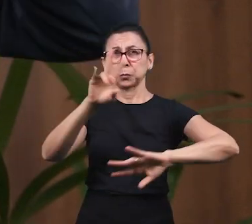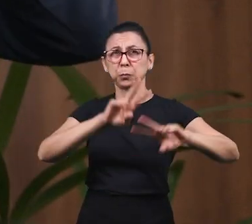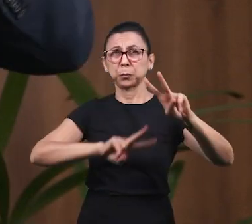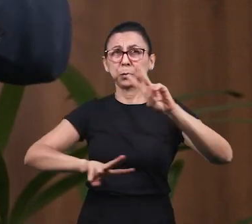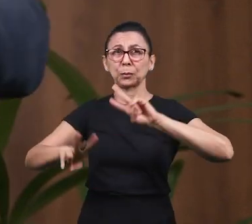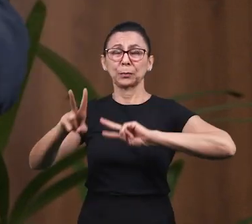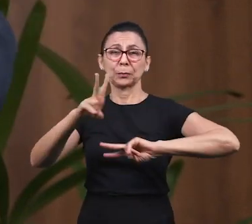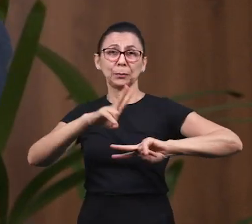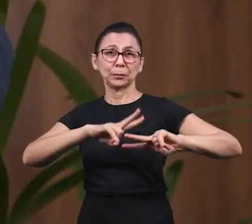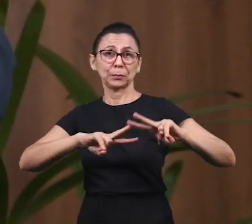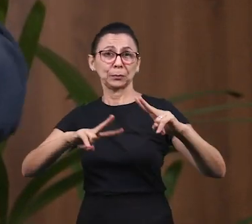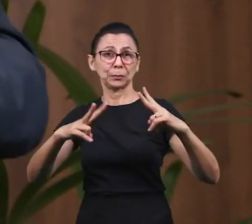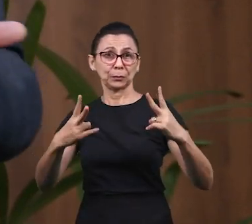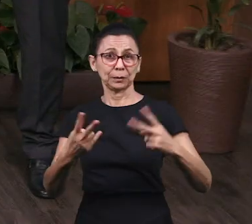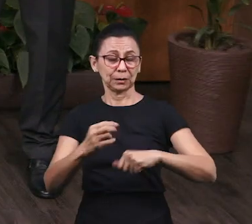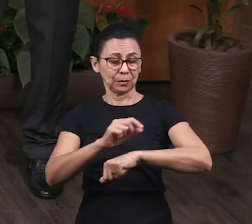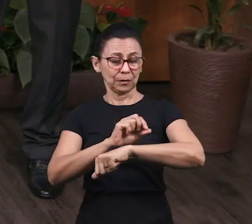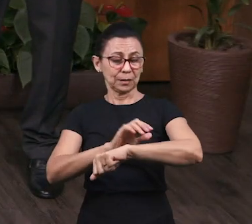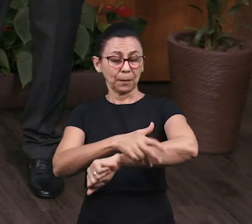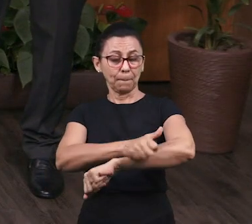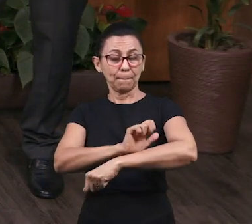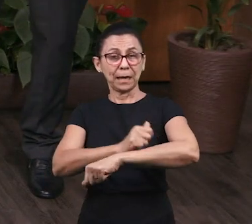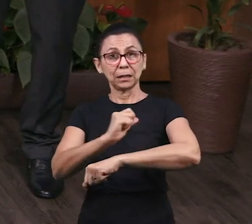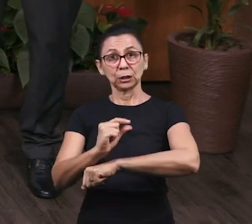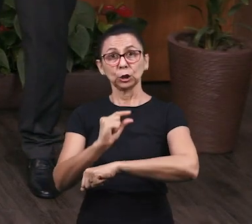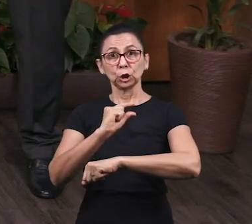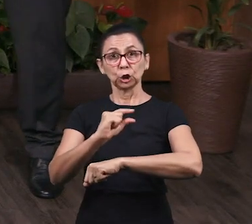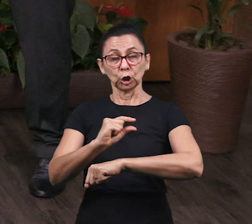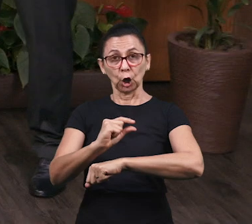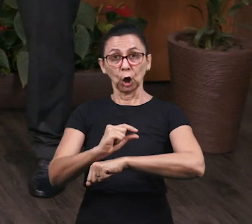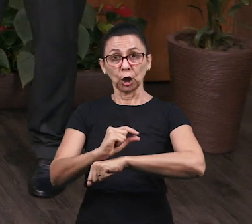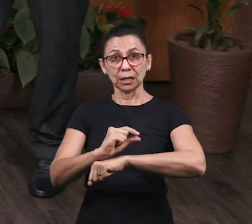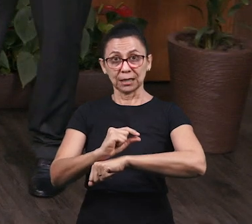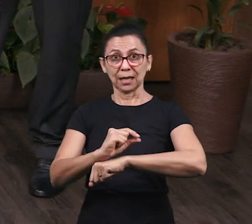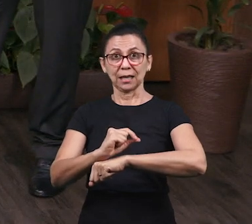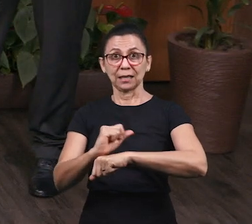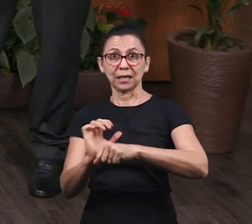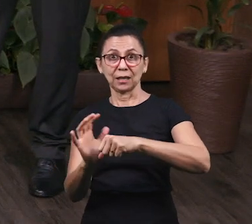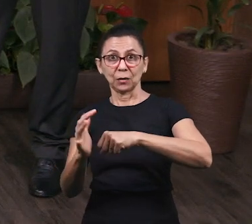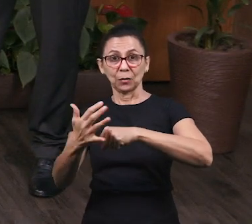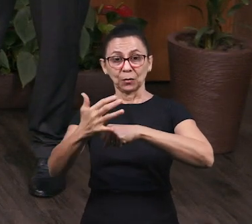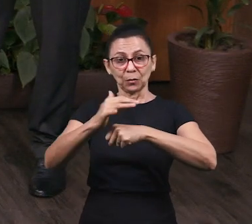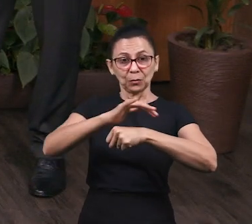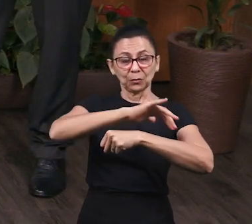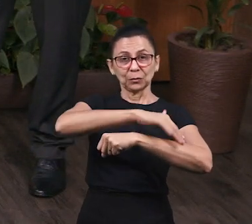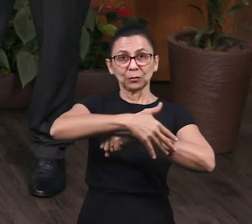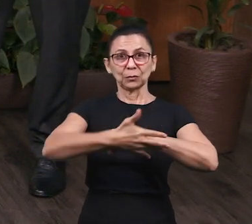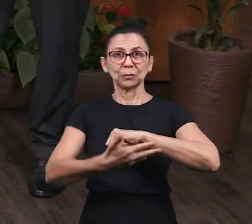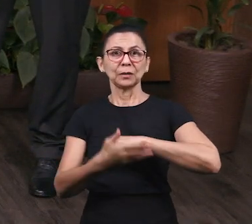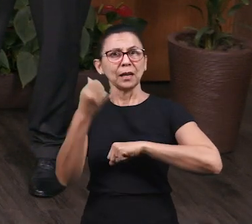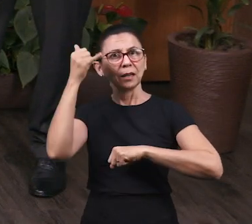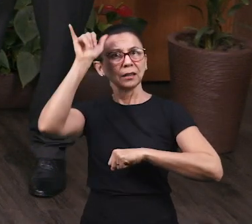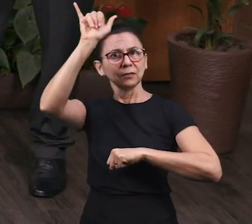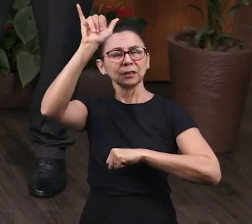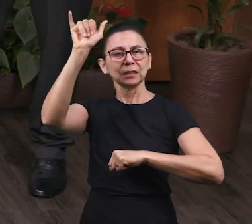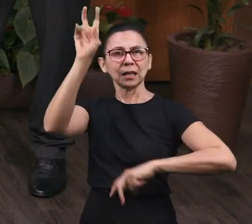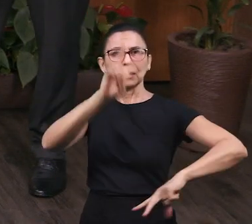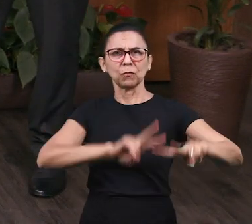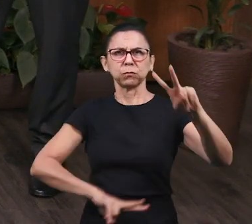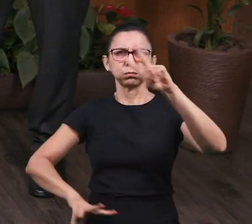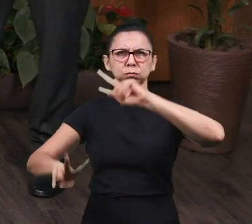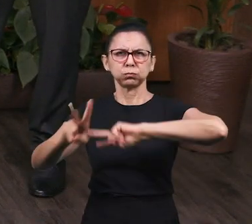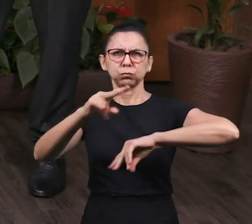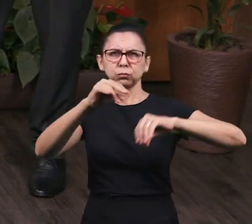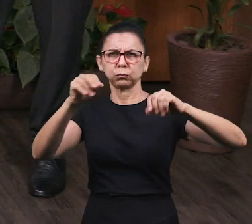teshugo plus épaisse protégeait les autres qui étaient sur elle. La couverture de